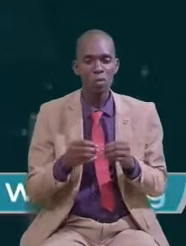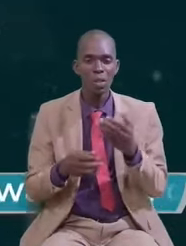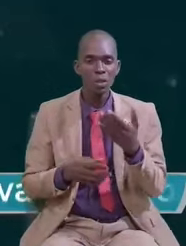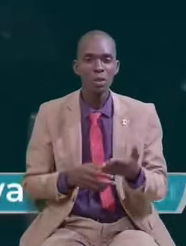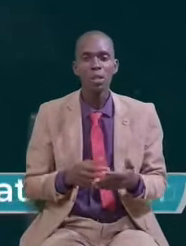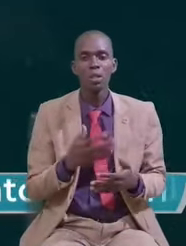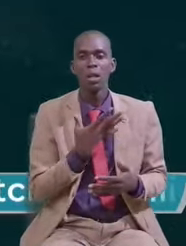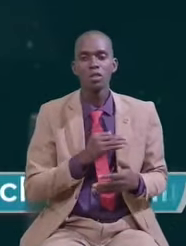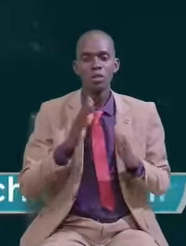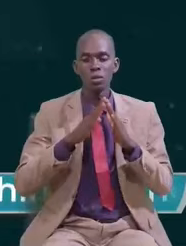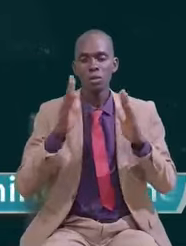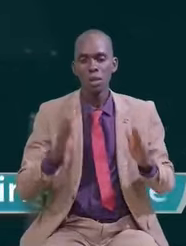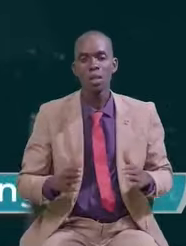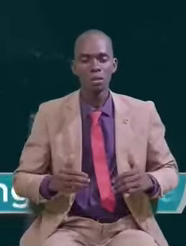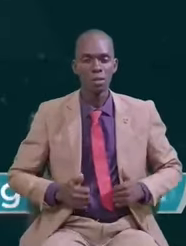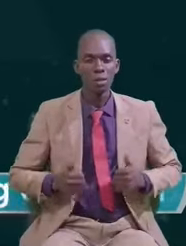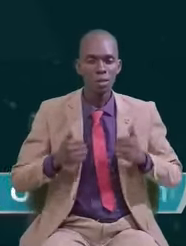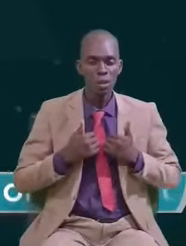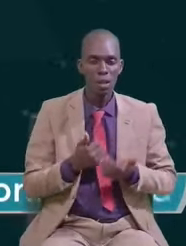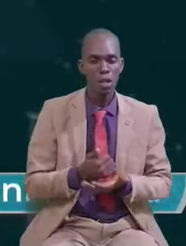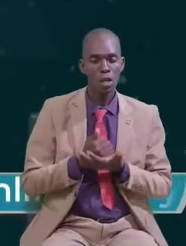toutes leurs coordonnées.